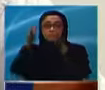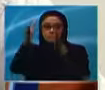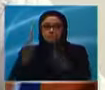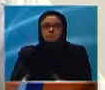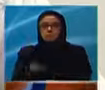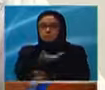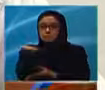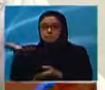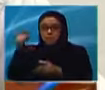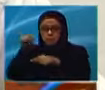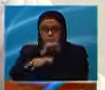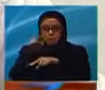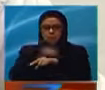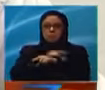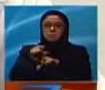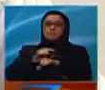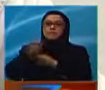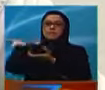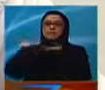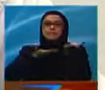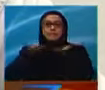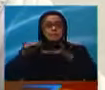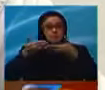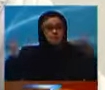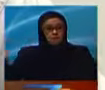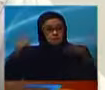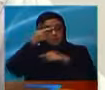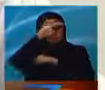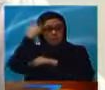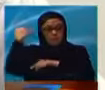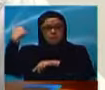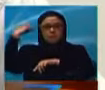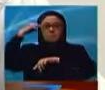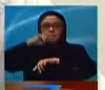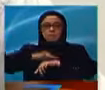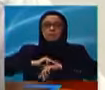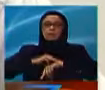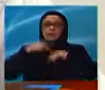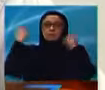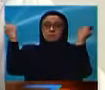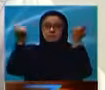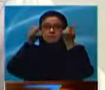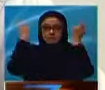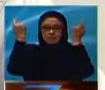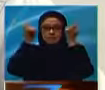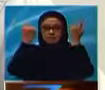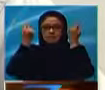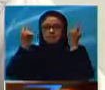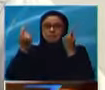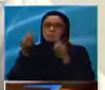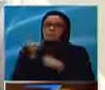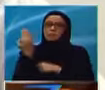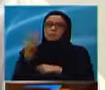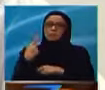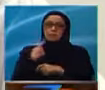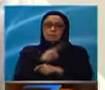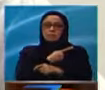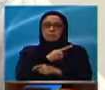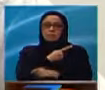menggunakan pengangkutan awam kerana pada masa perayaan kita percaya